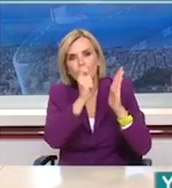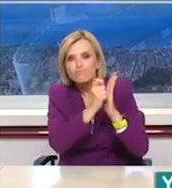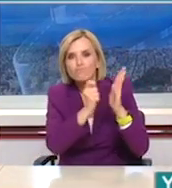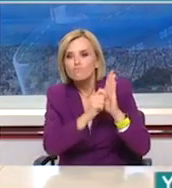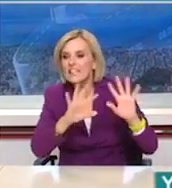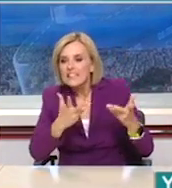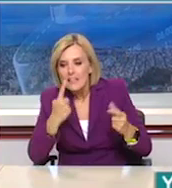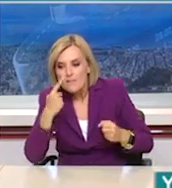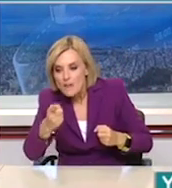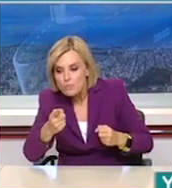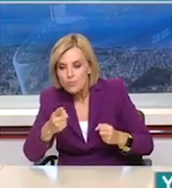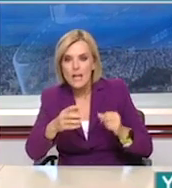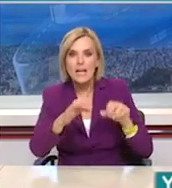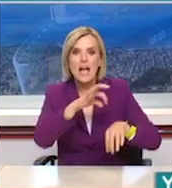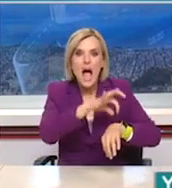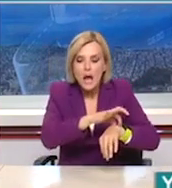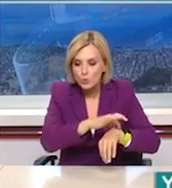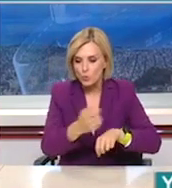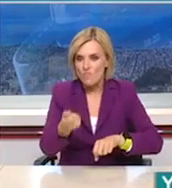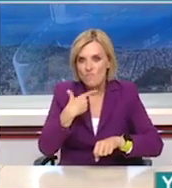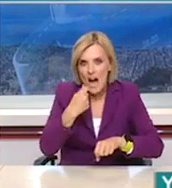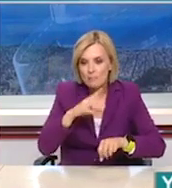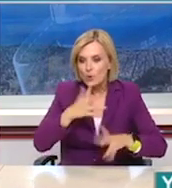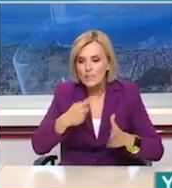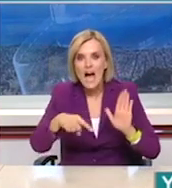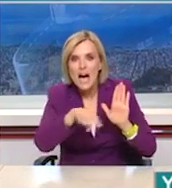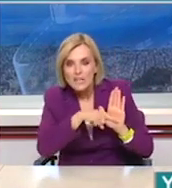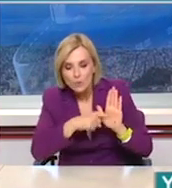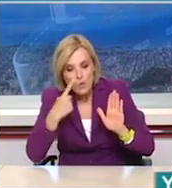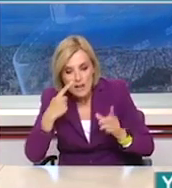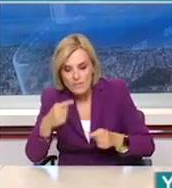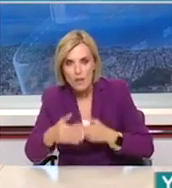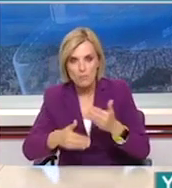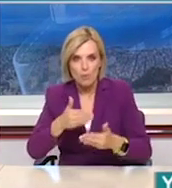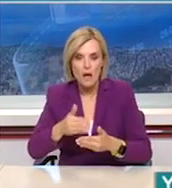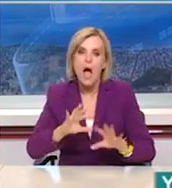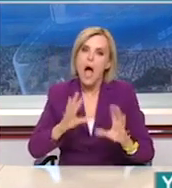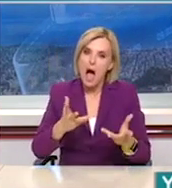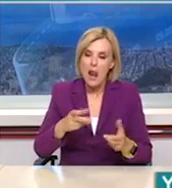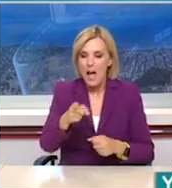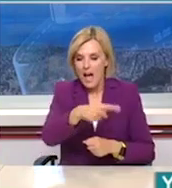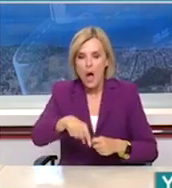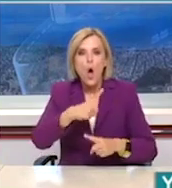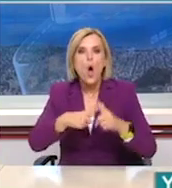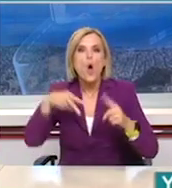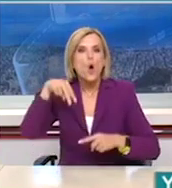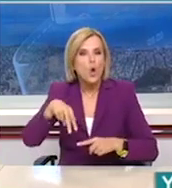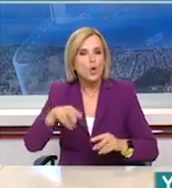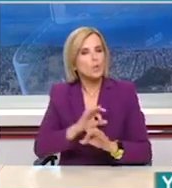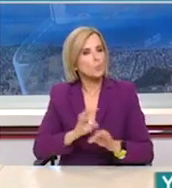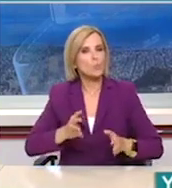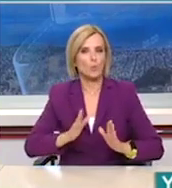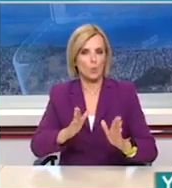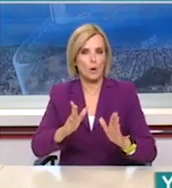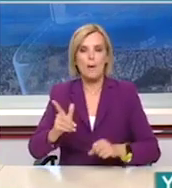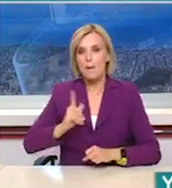καταγράφουμε με συστήματα φάρμακο επαγρύπνησης τυχόν ανεπιθύμητες ενέργειες. Πάντως δεν είχαμε κάποιο σήμα για ανεπιθύμητες ενέργειες από τη χρήση της χλωροκίνης. Μένει